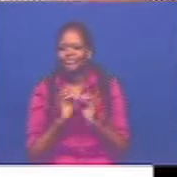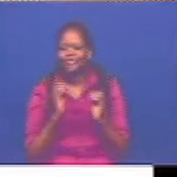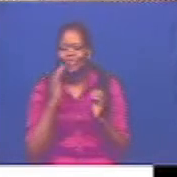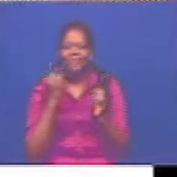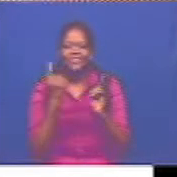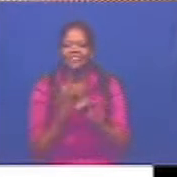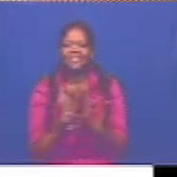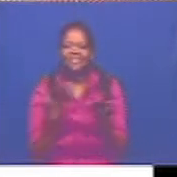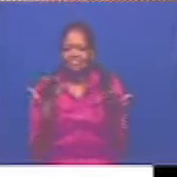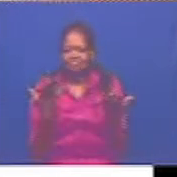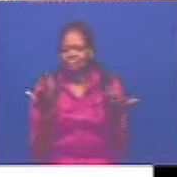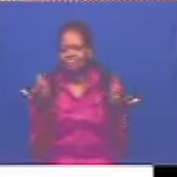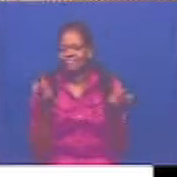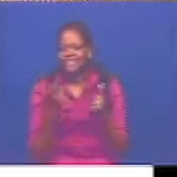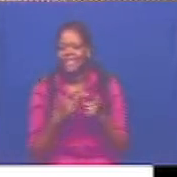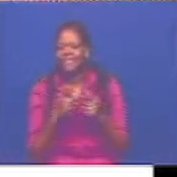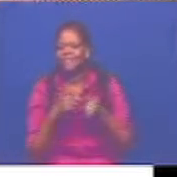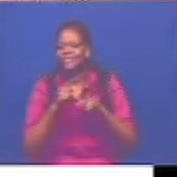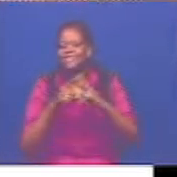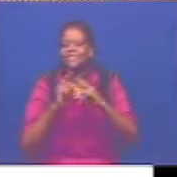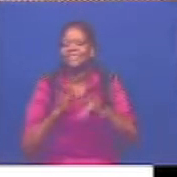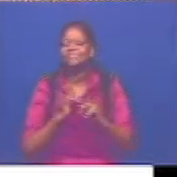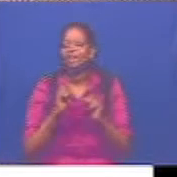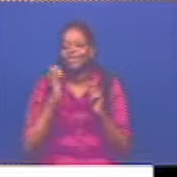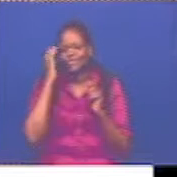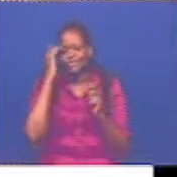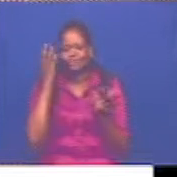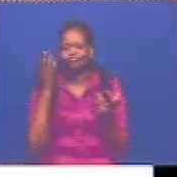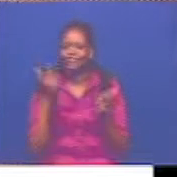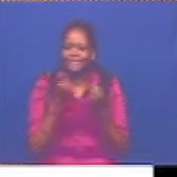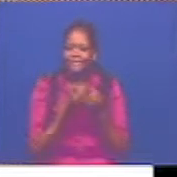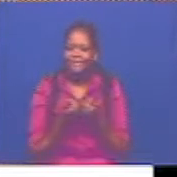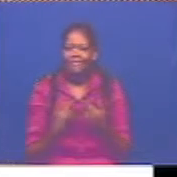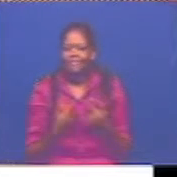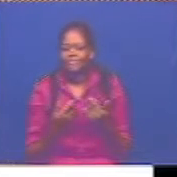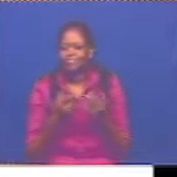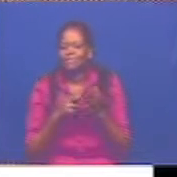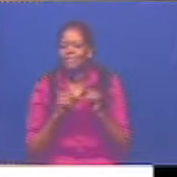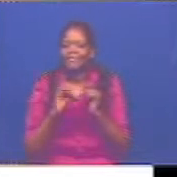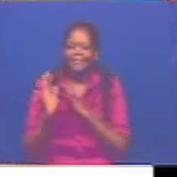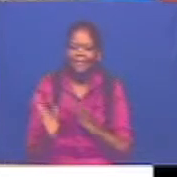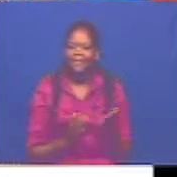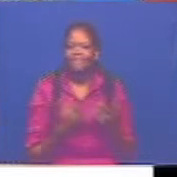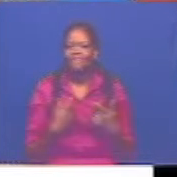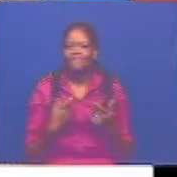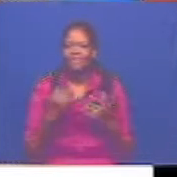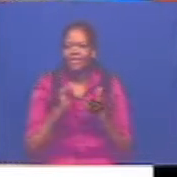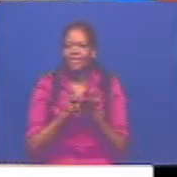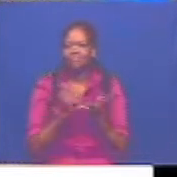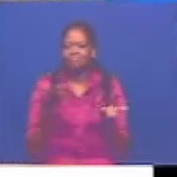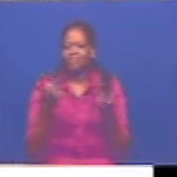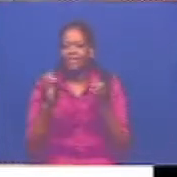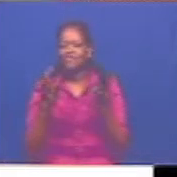fulani. Na pia ukiingia kwa mziki unafuku unajua kuna hizo challenges. So you need to have a plan so that